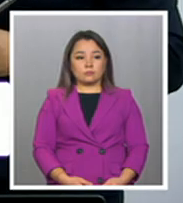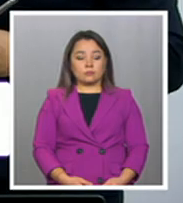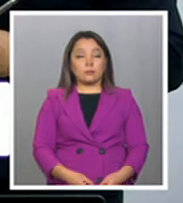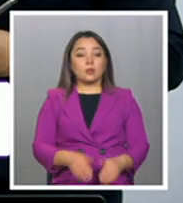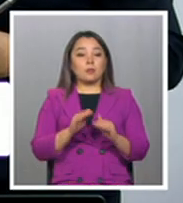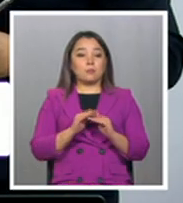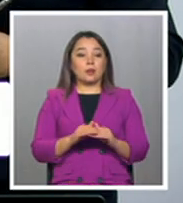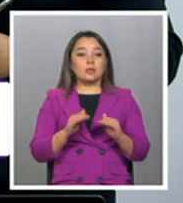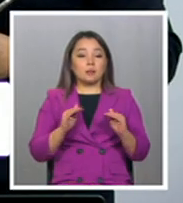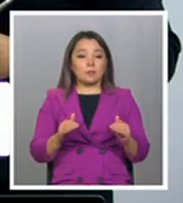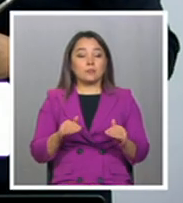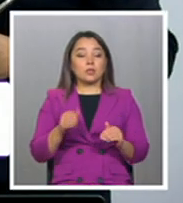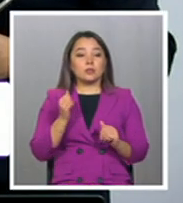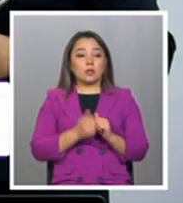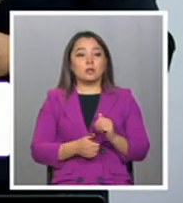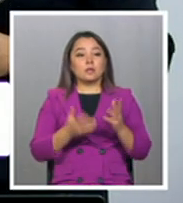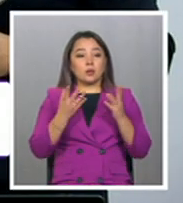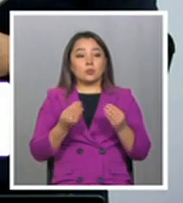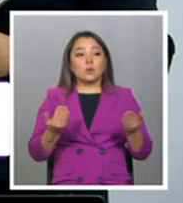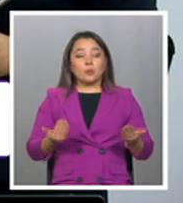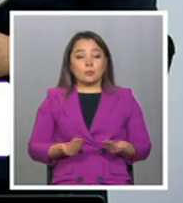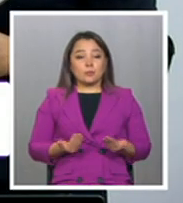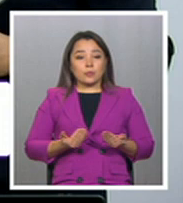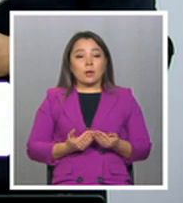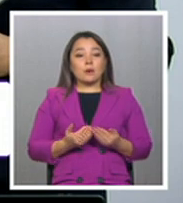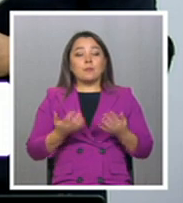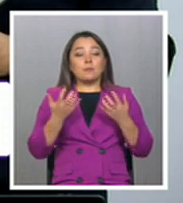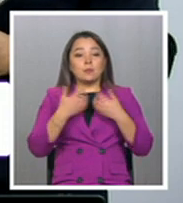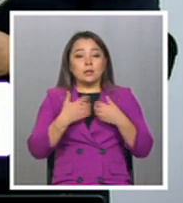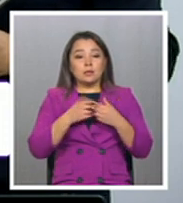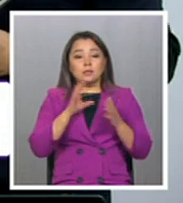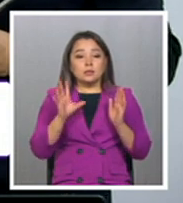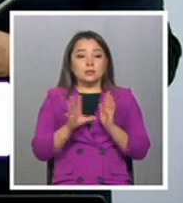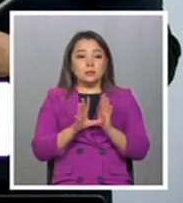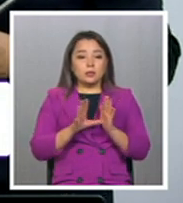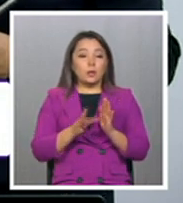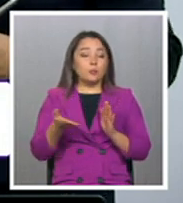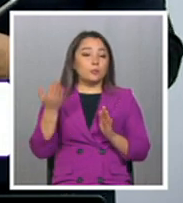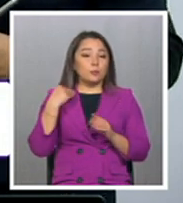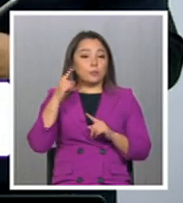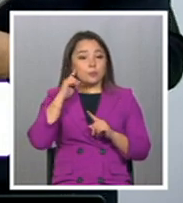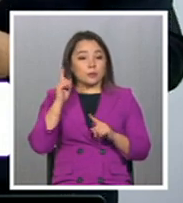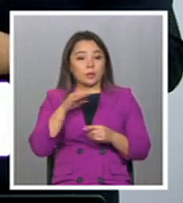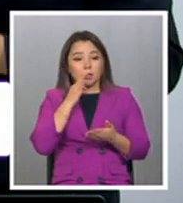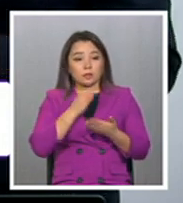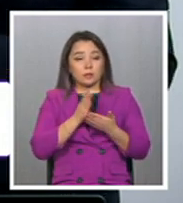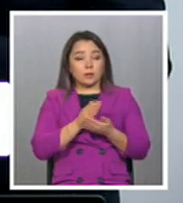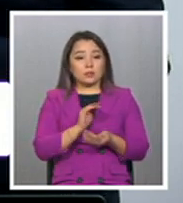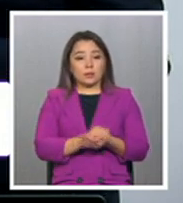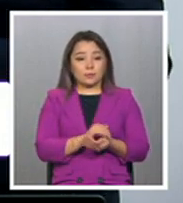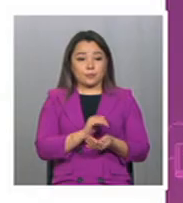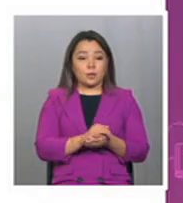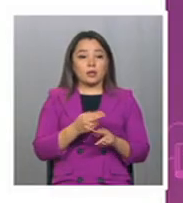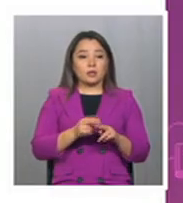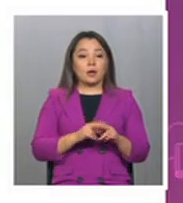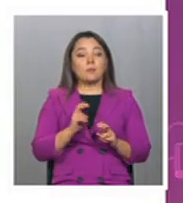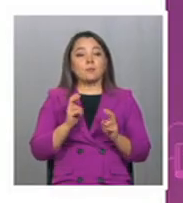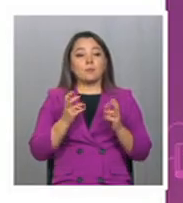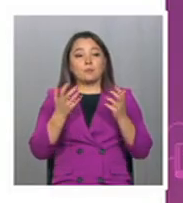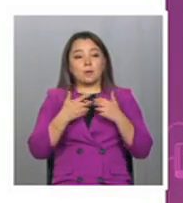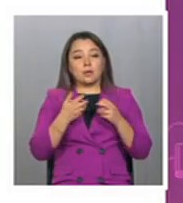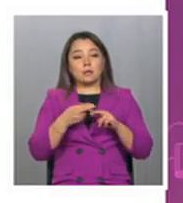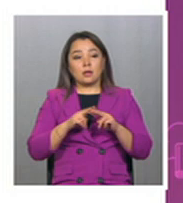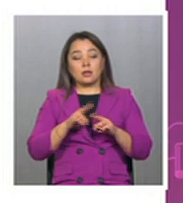Балалар, күнделікті өмірде бізге механикалық энергия бұрыннан таныс. Ал механикалық